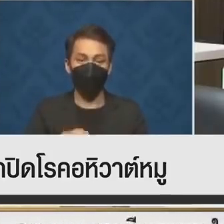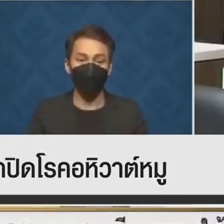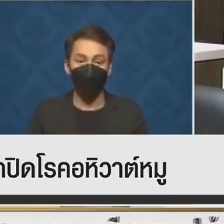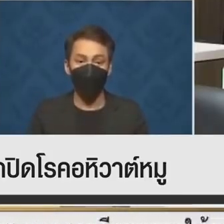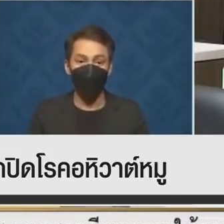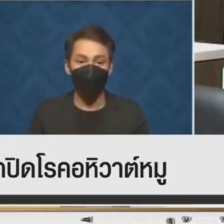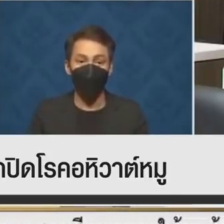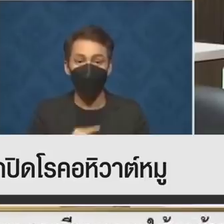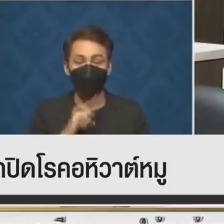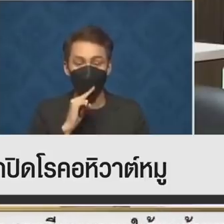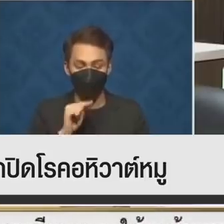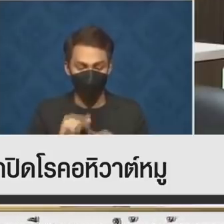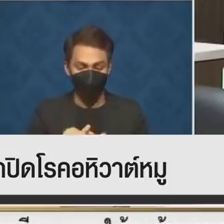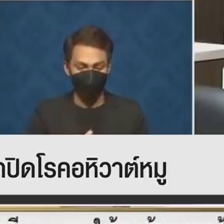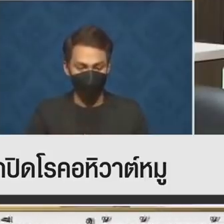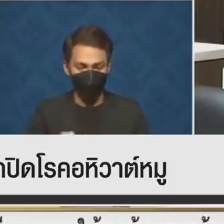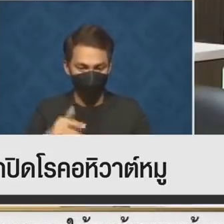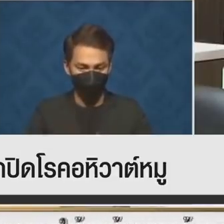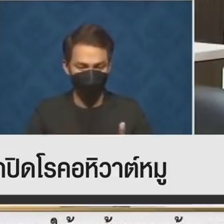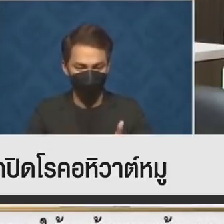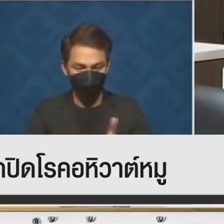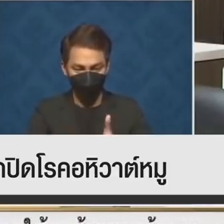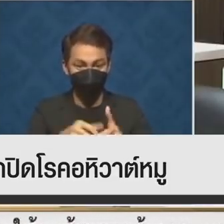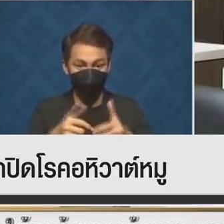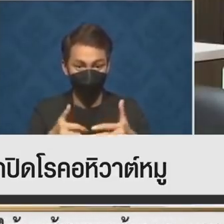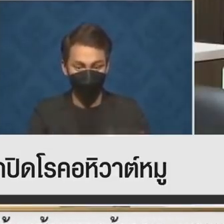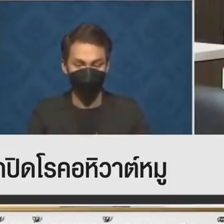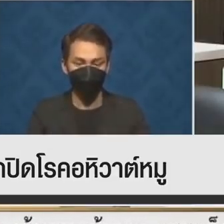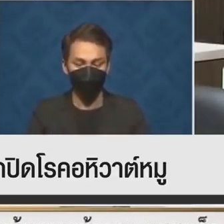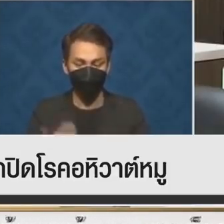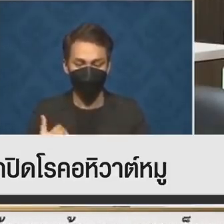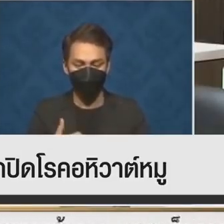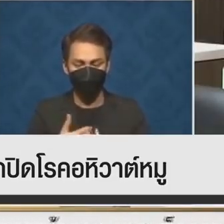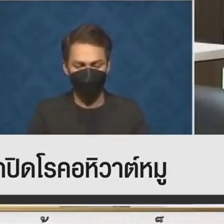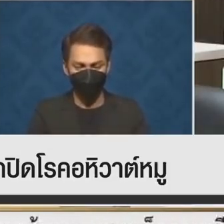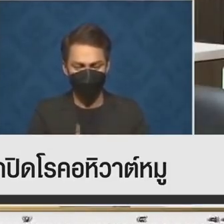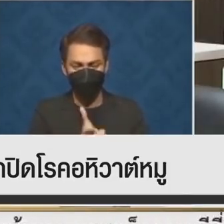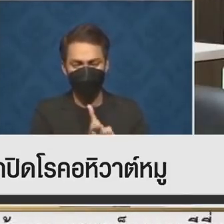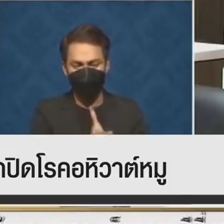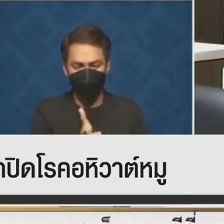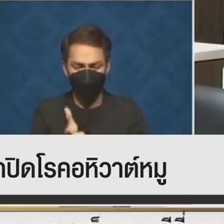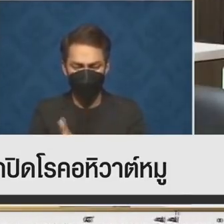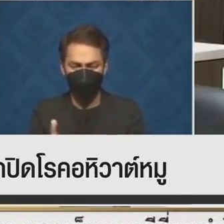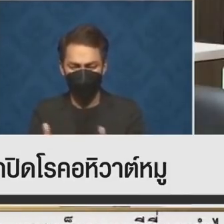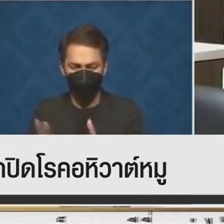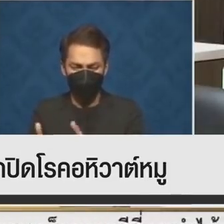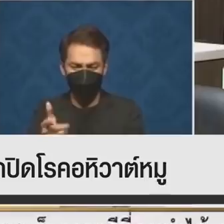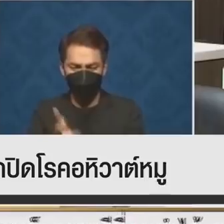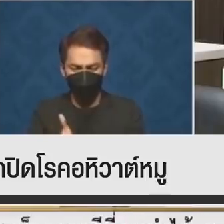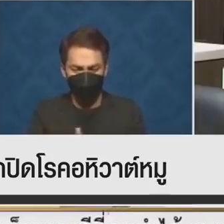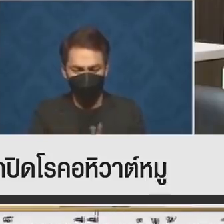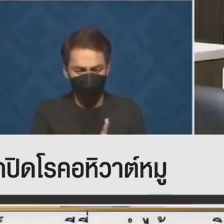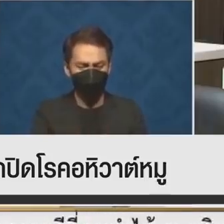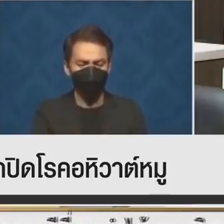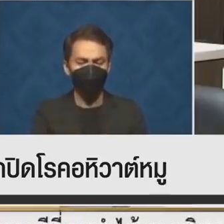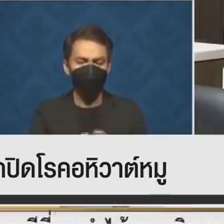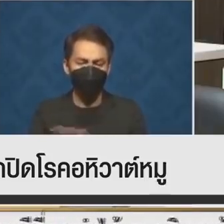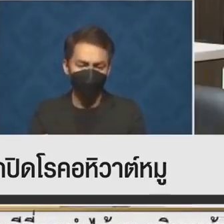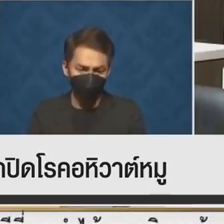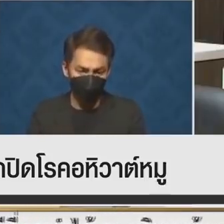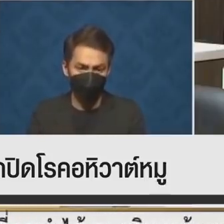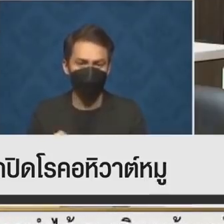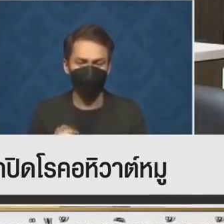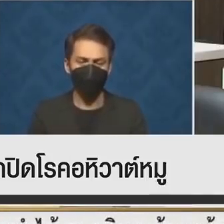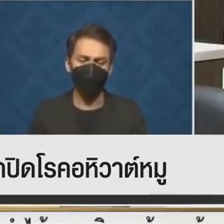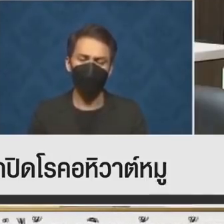หลังจากโรคนี ้นี่ก็คือคุณวิสุทธิ์ชัยนรุณครับสสของทางเพื่อไทย